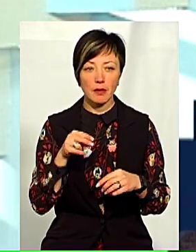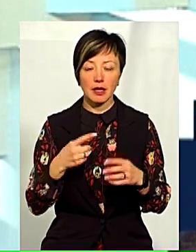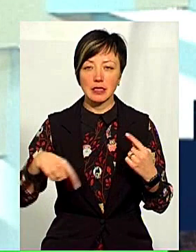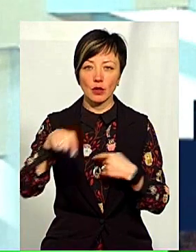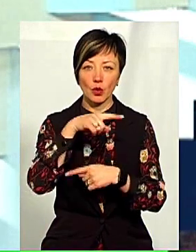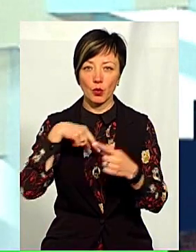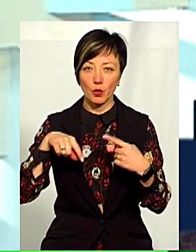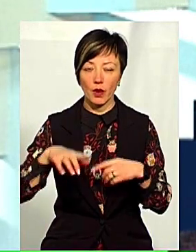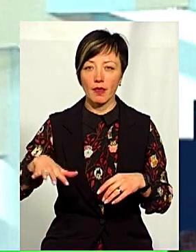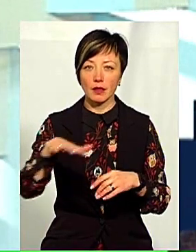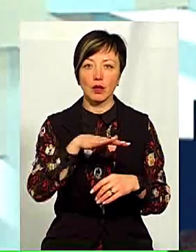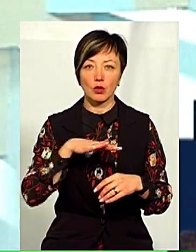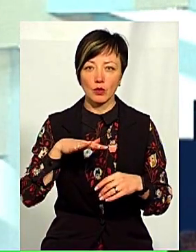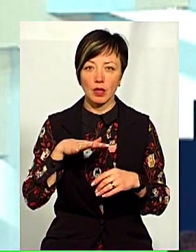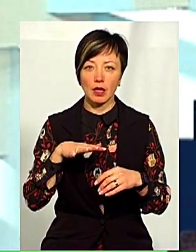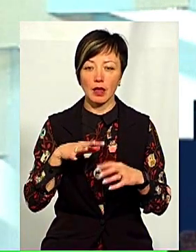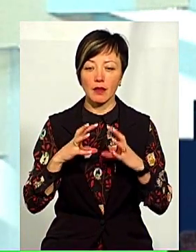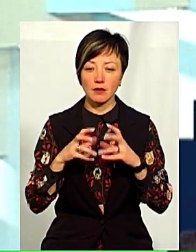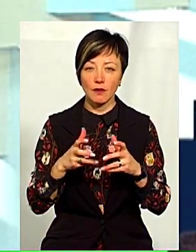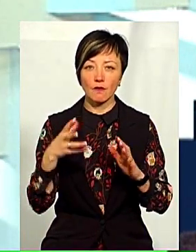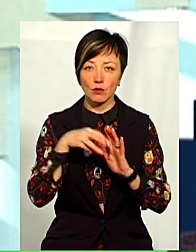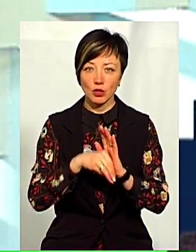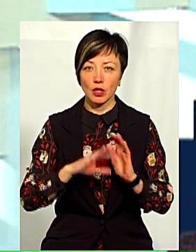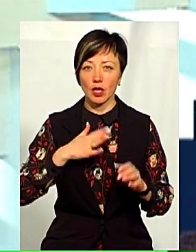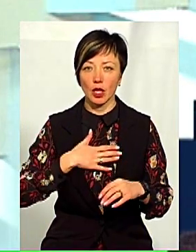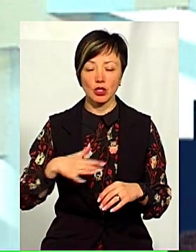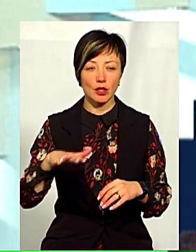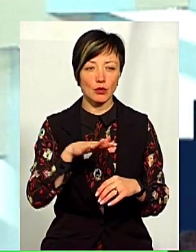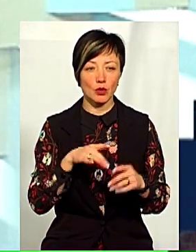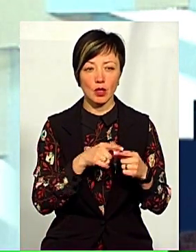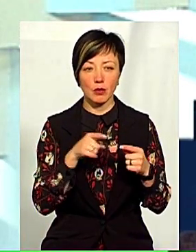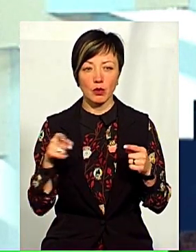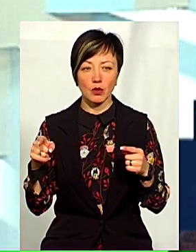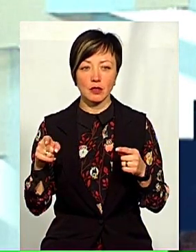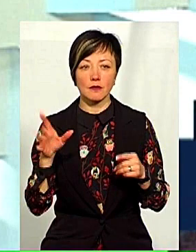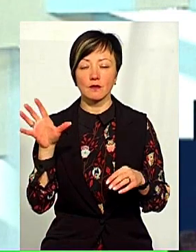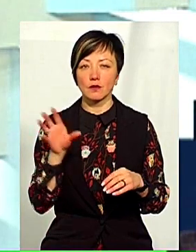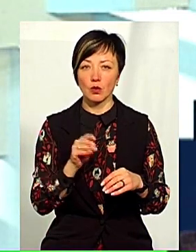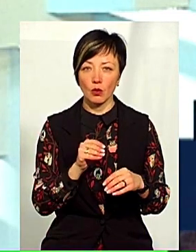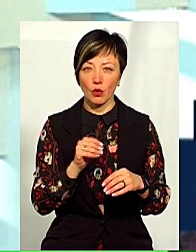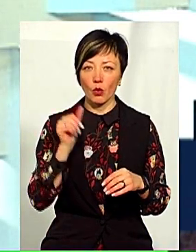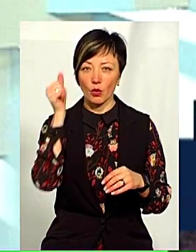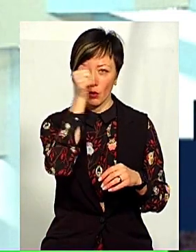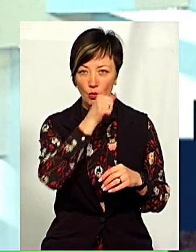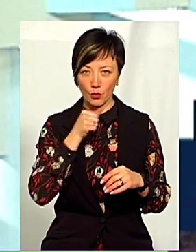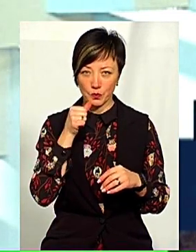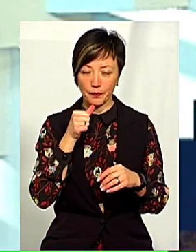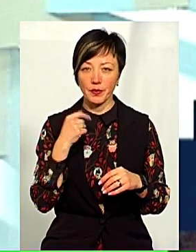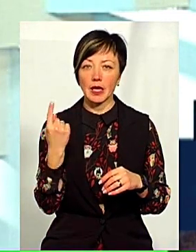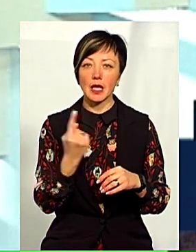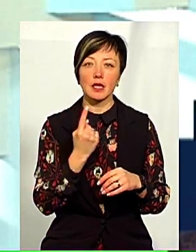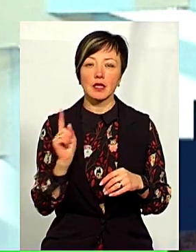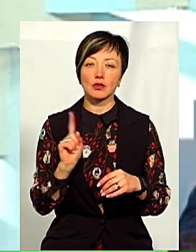циркулює на території, на земній кулі, в тому числі на нашій території, на протязі всього року. Єдине,